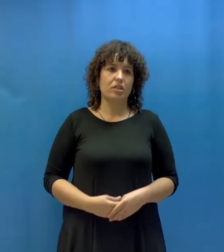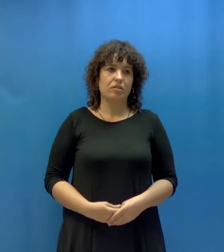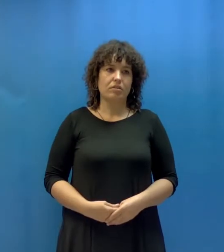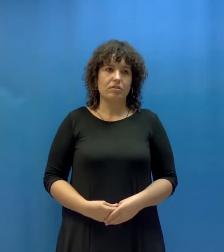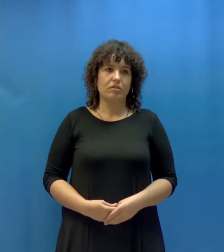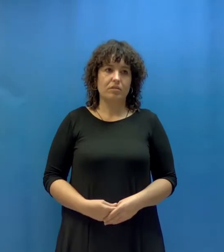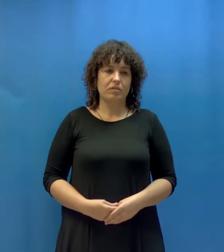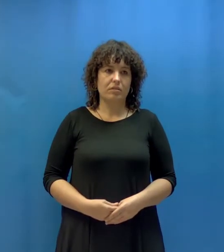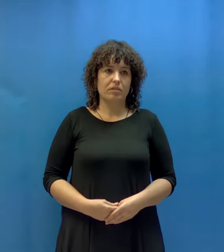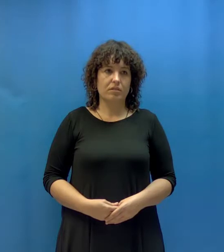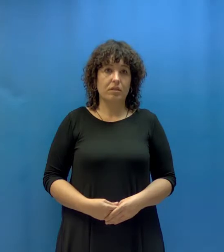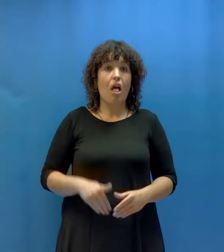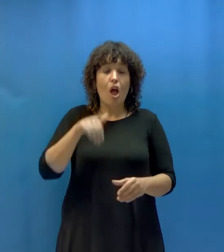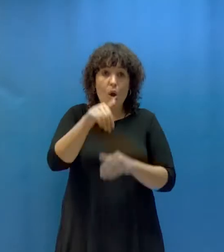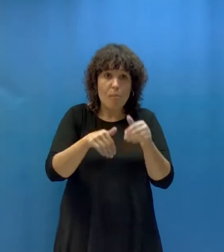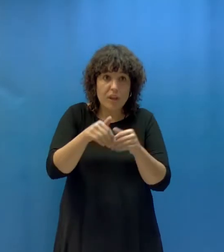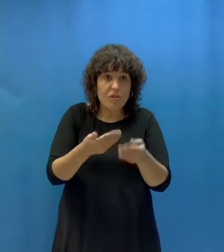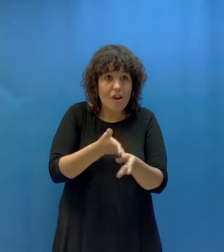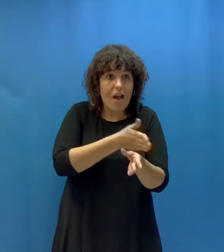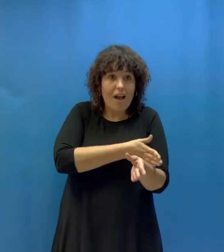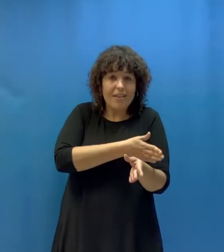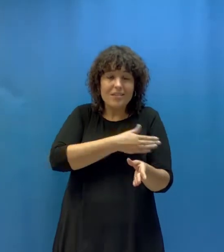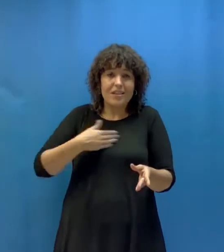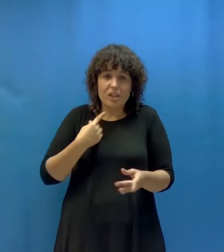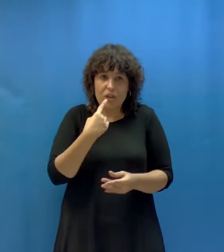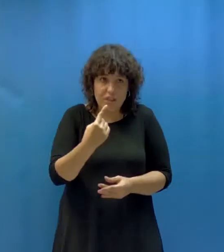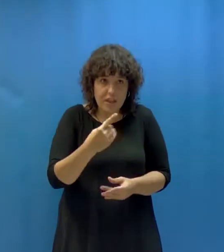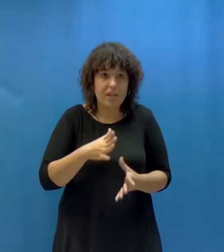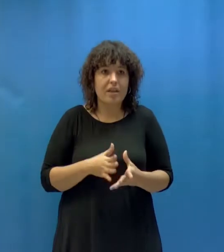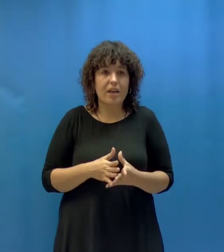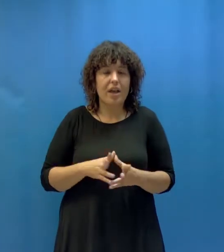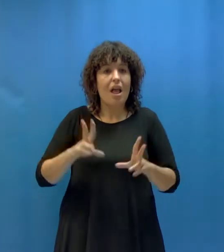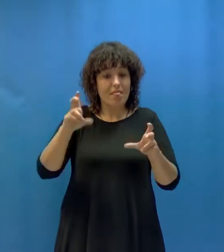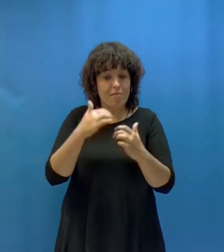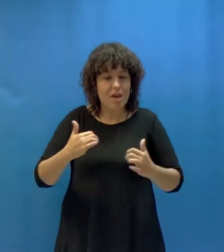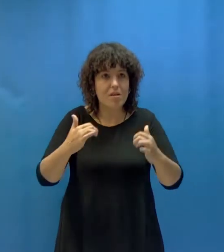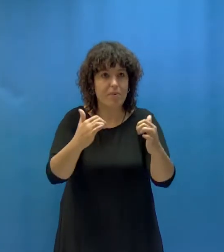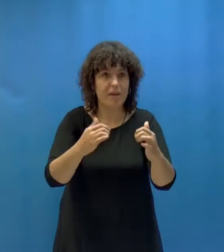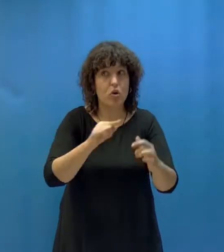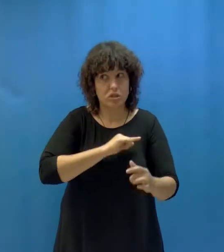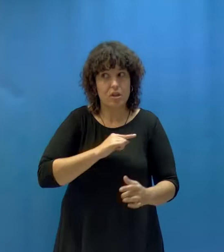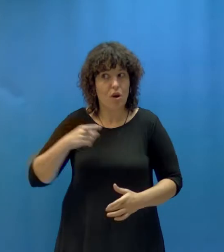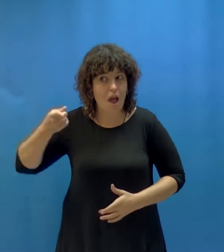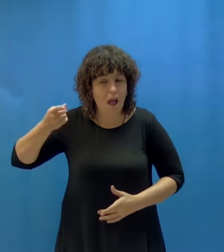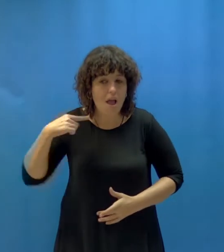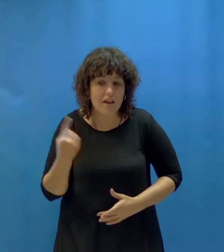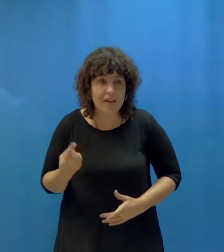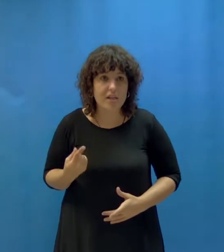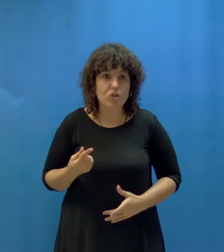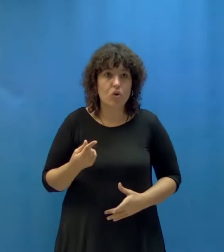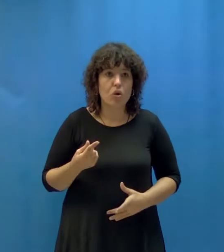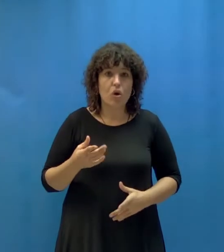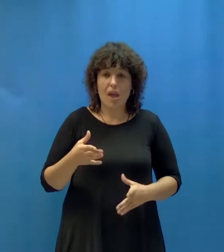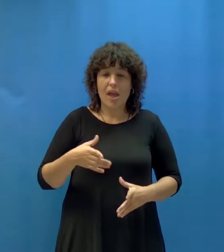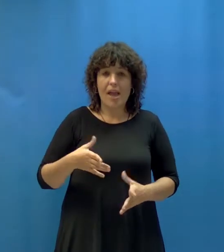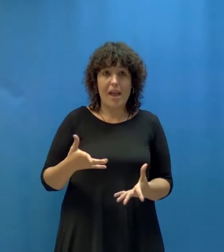antes de pasar a votación, sí que quería comentar que la aritmética de este pleno, señora Carrasco, la ha decidido el pueblo de